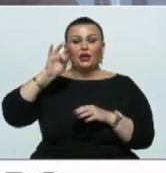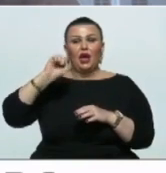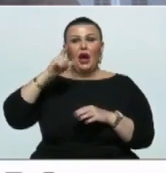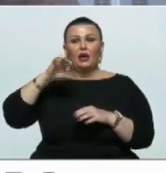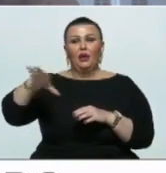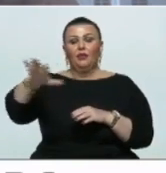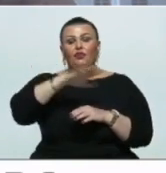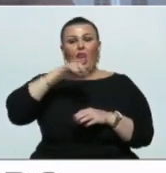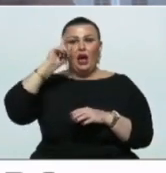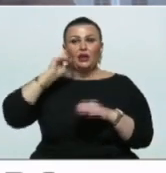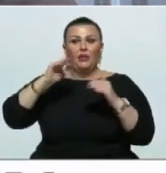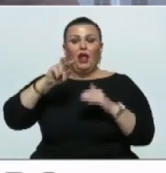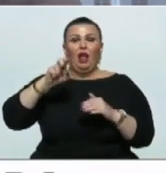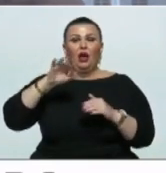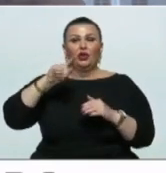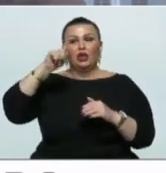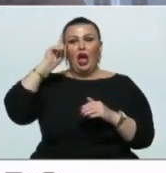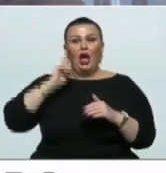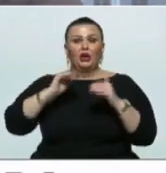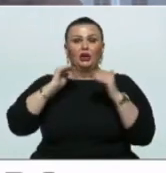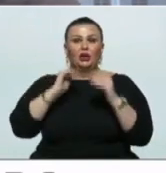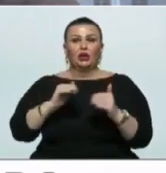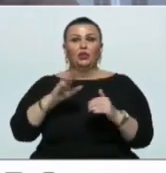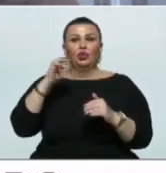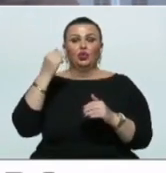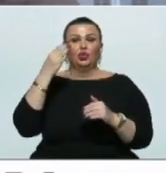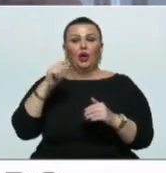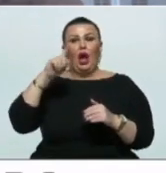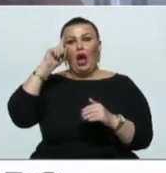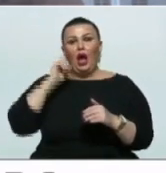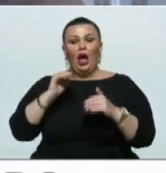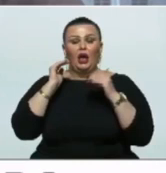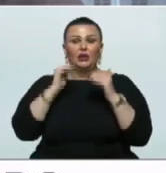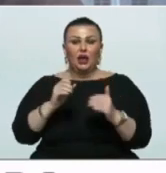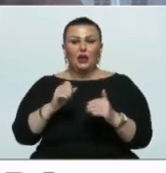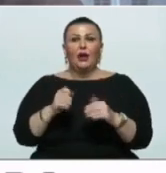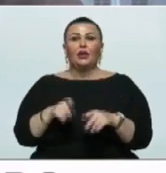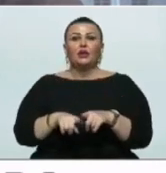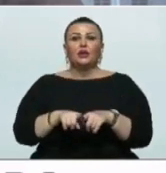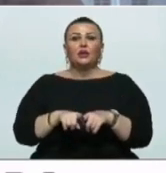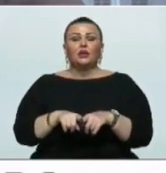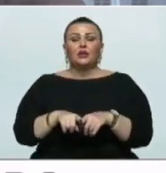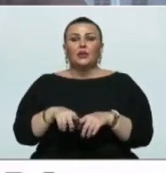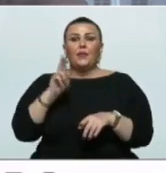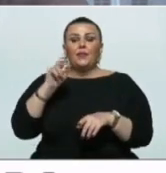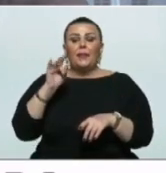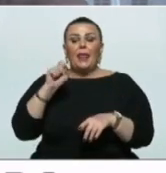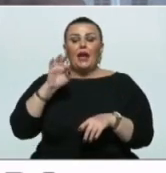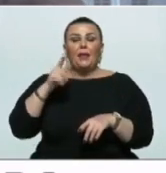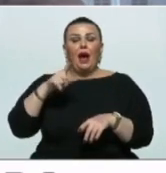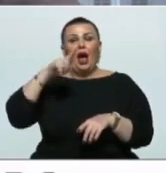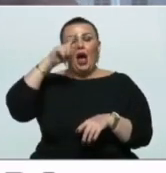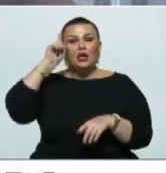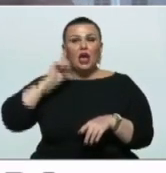hepsi Azerbaycan'ın, Laçin Azerbaycan'ın, işte Şuşa Azerbaycan'ın yani ve Karabağ